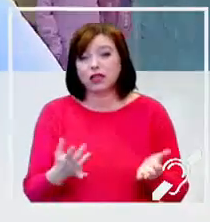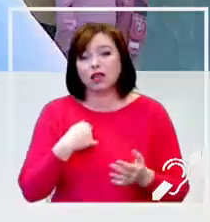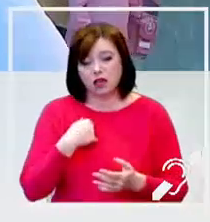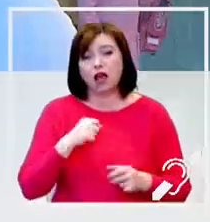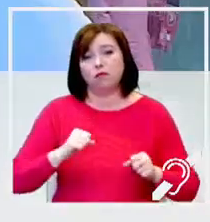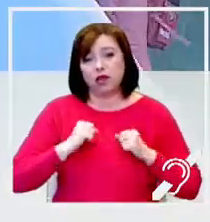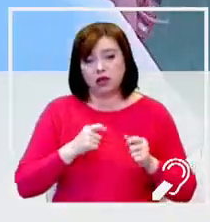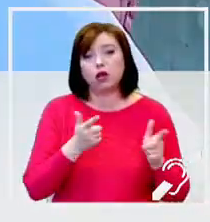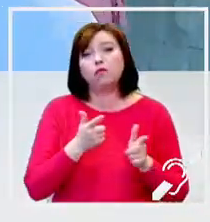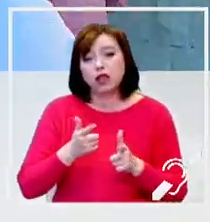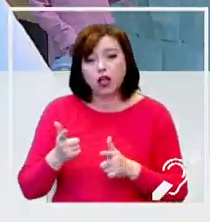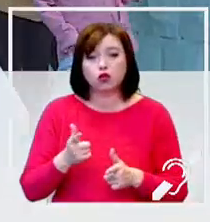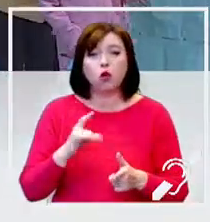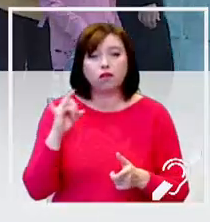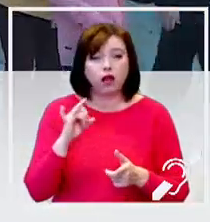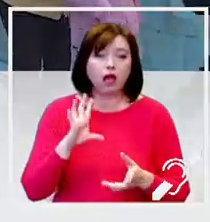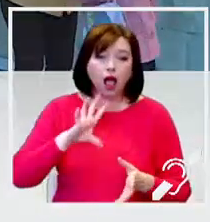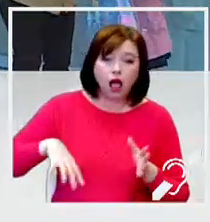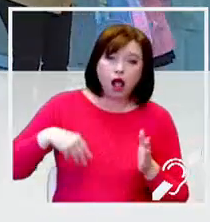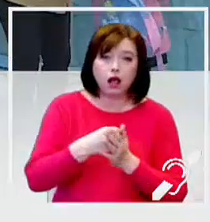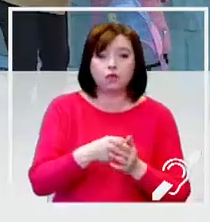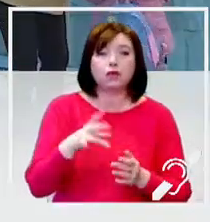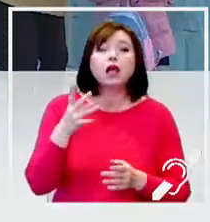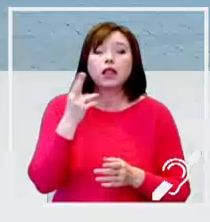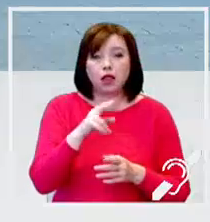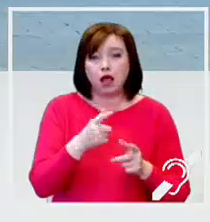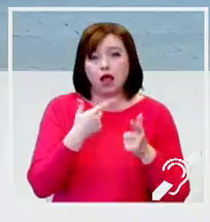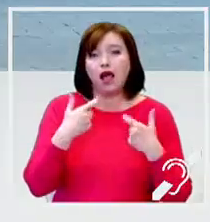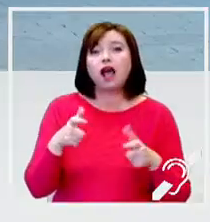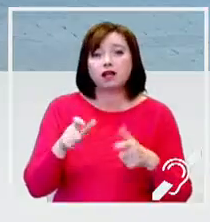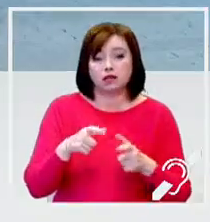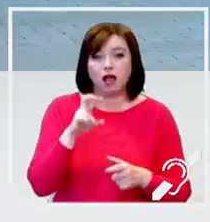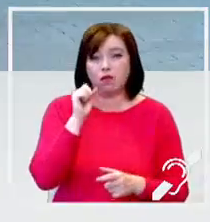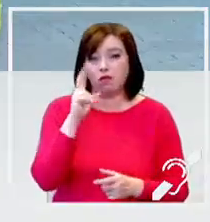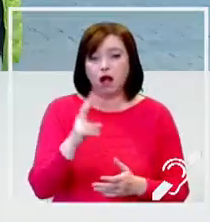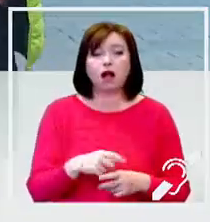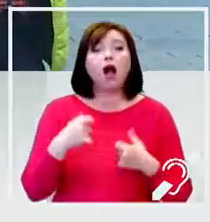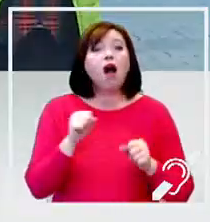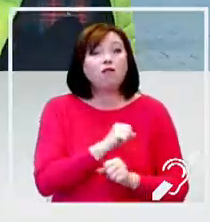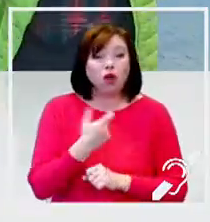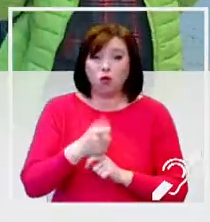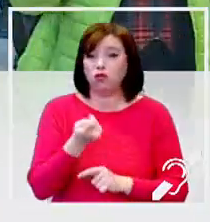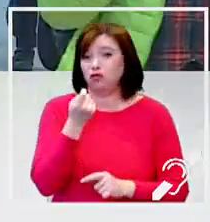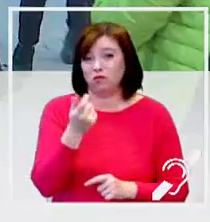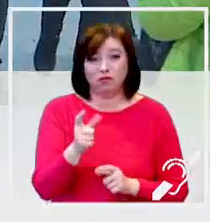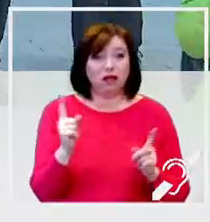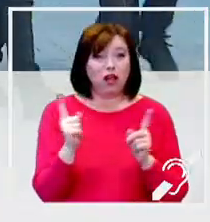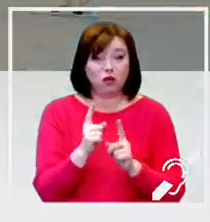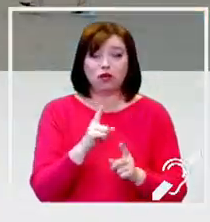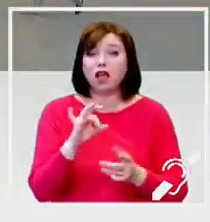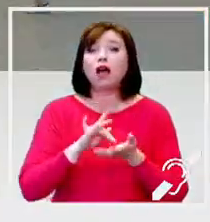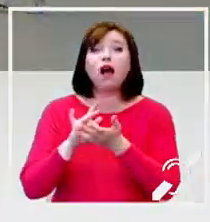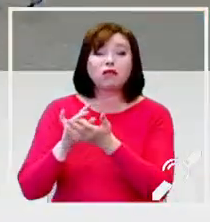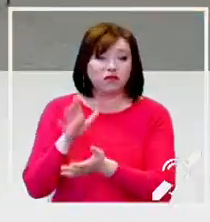focusa pentru pregătirea și recapitularea materiei studiate pentru examenul de bacalaureat. Vacanța e scurtă și nu prea e timp de călătorii. Mulți copii